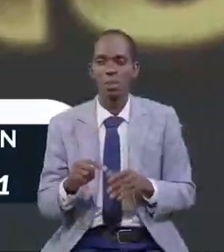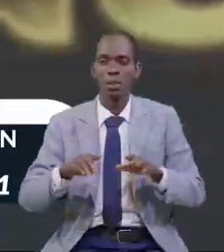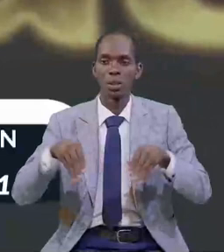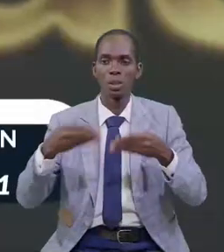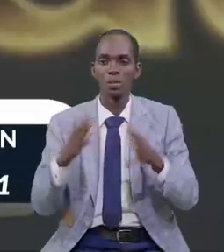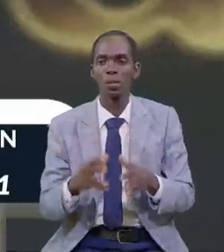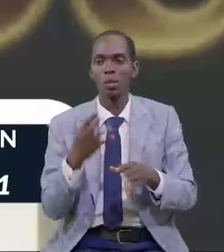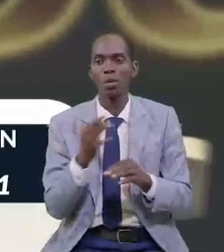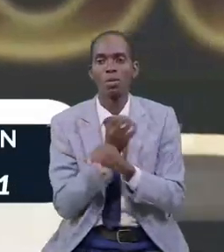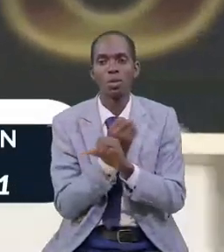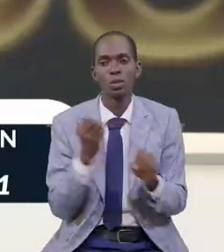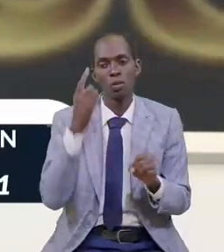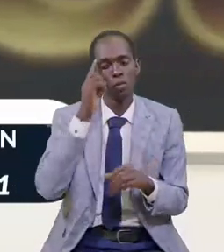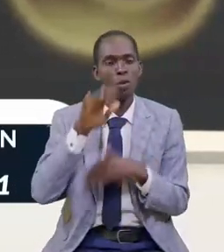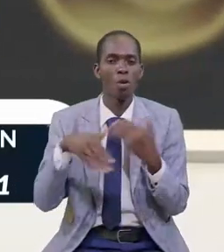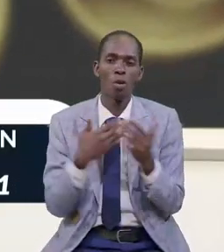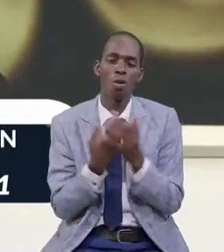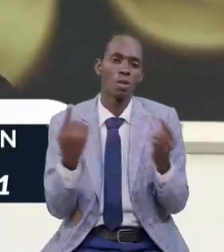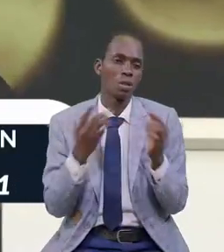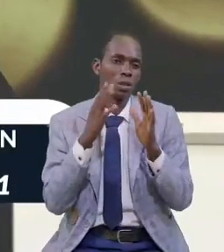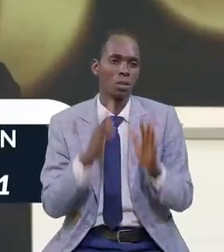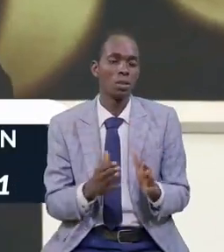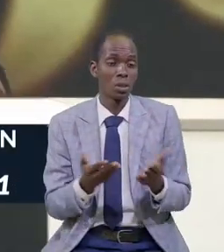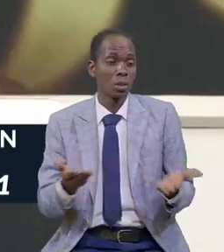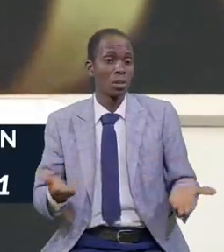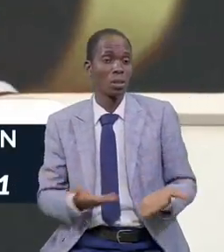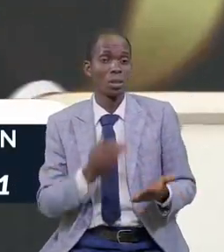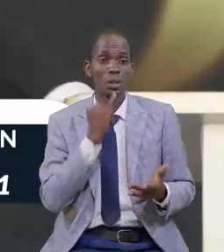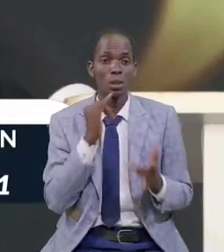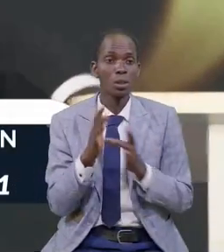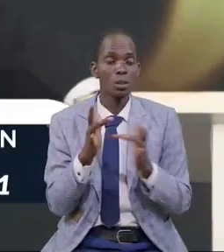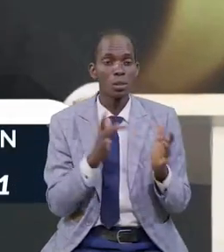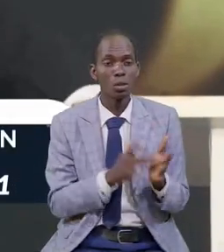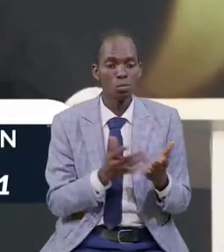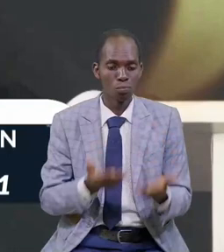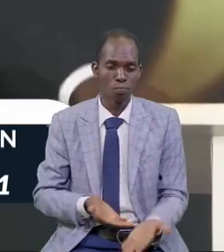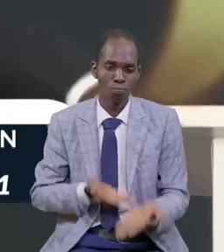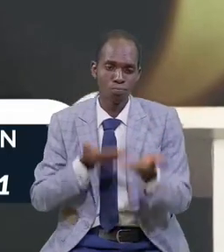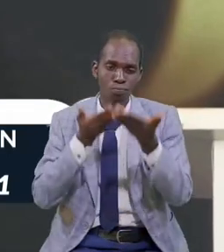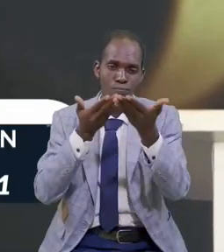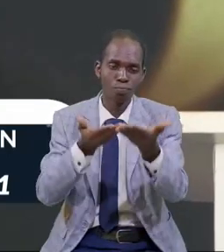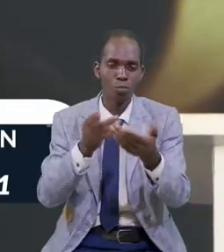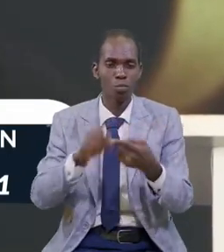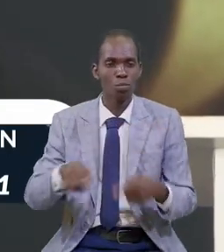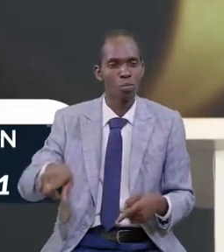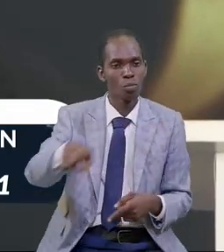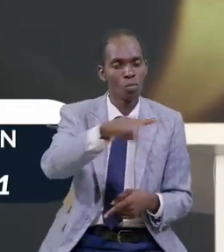pécheurs voici Jésus qui nous est présenté de